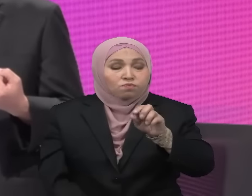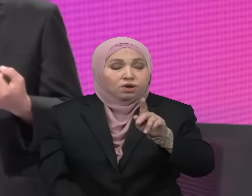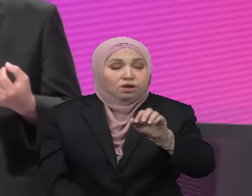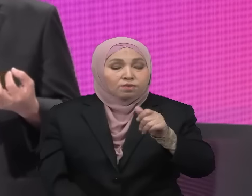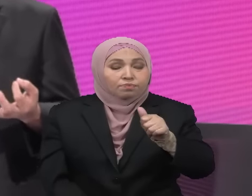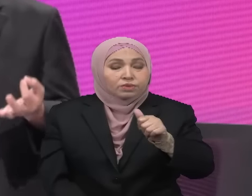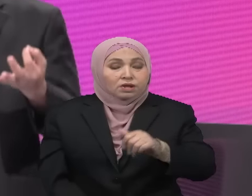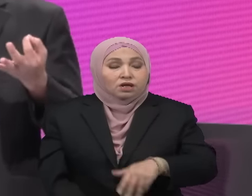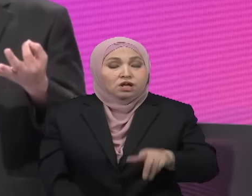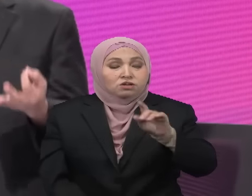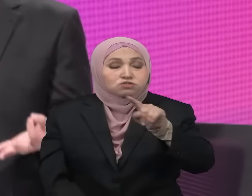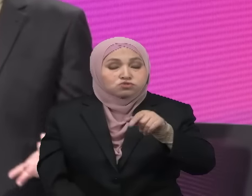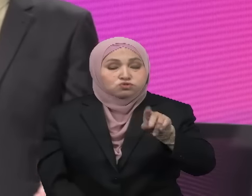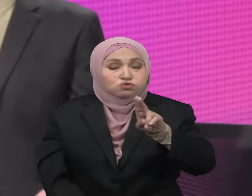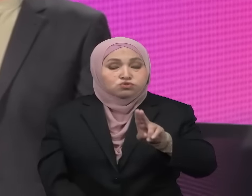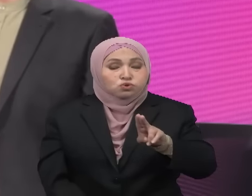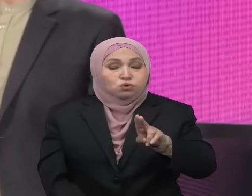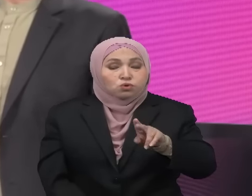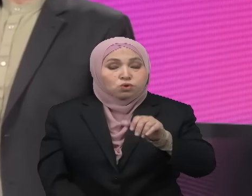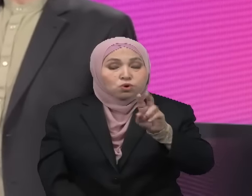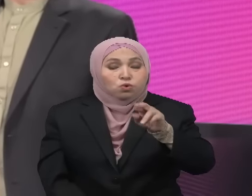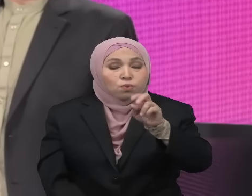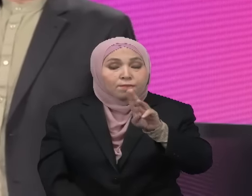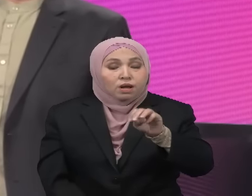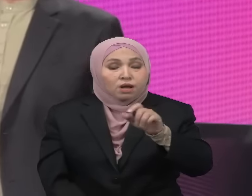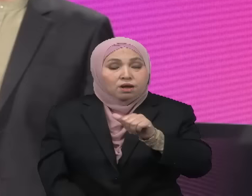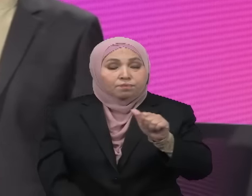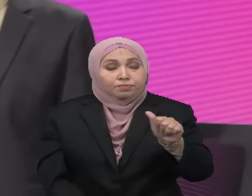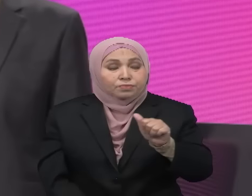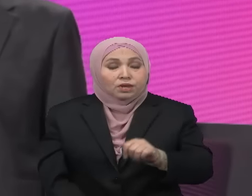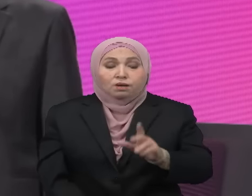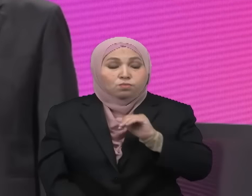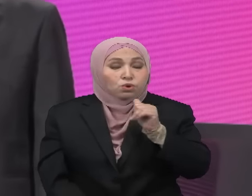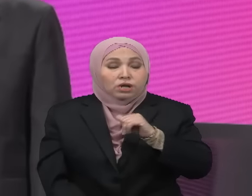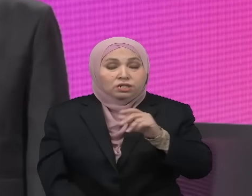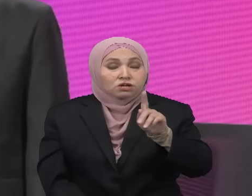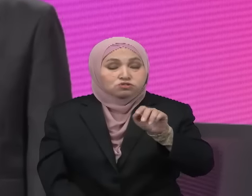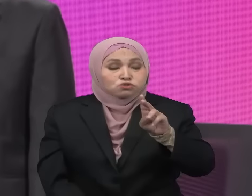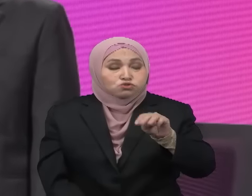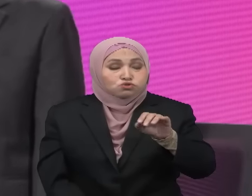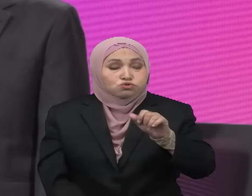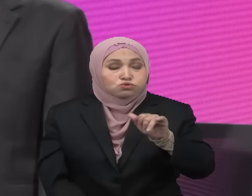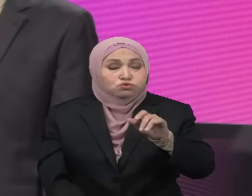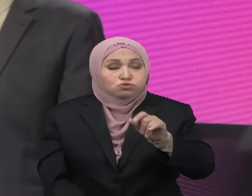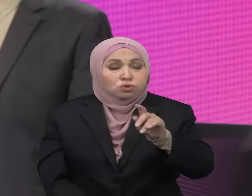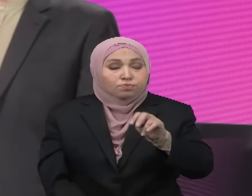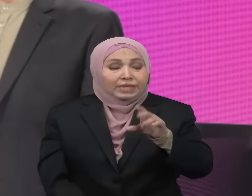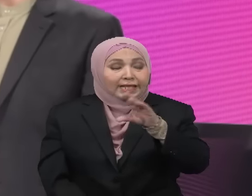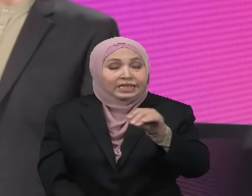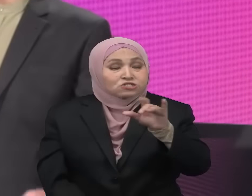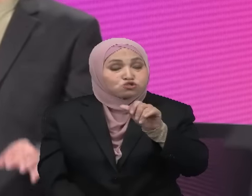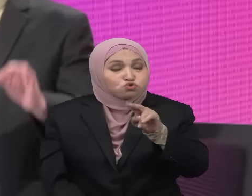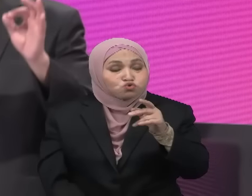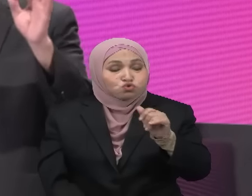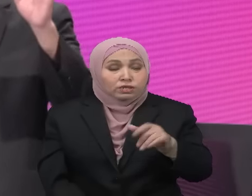زخرف زخرف زخرف bukan زخ kalau زخ نيبيس